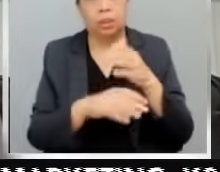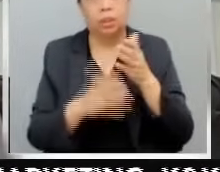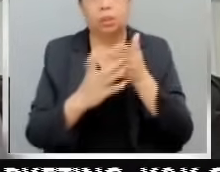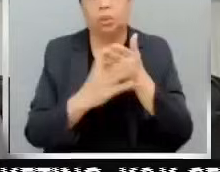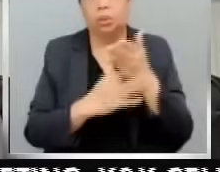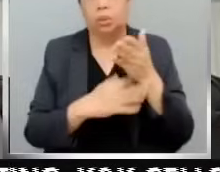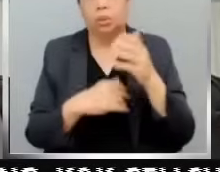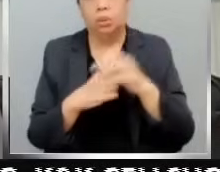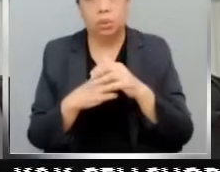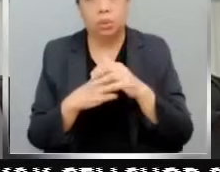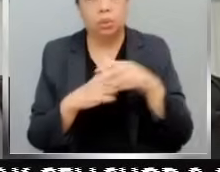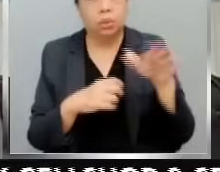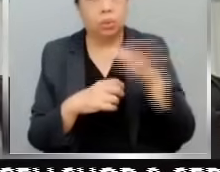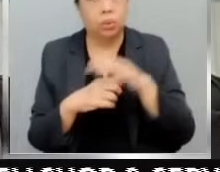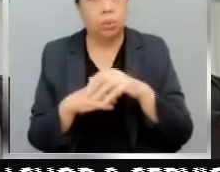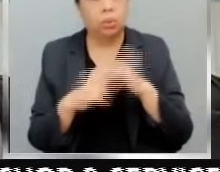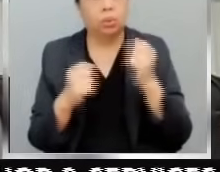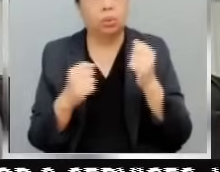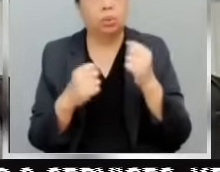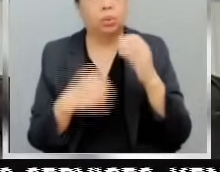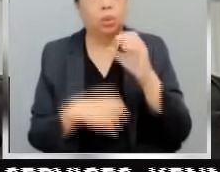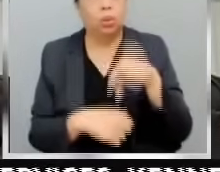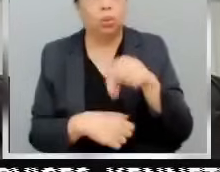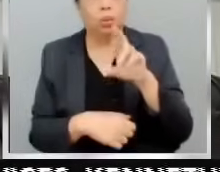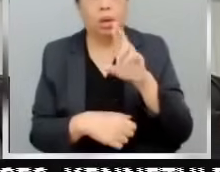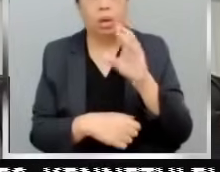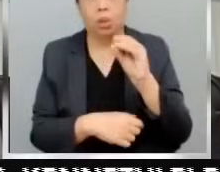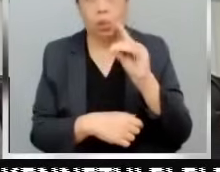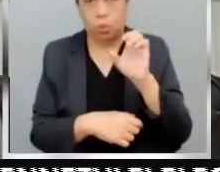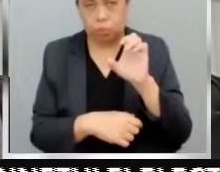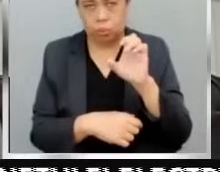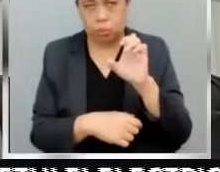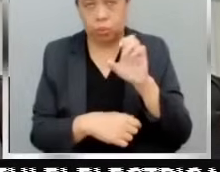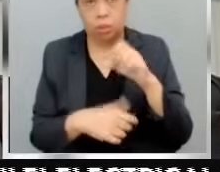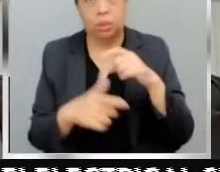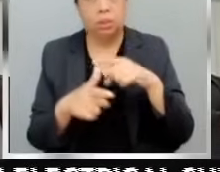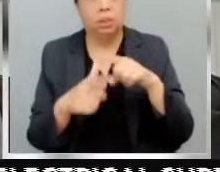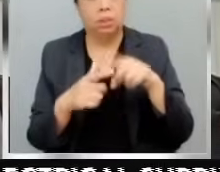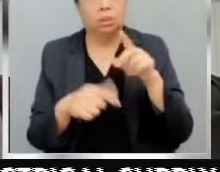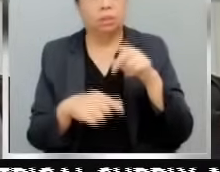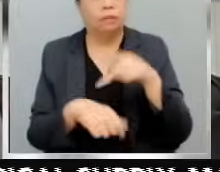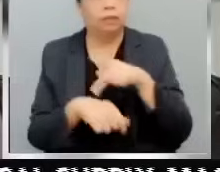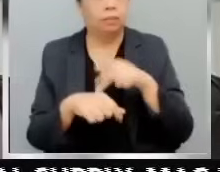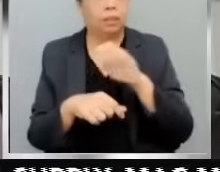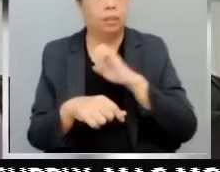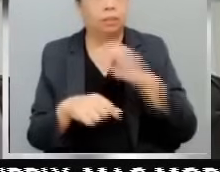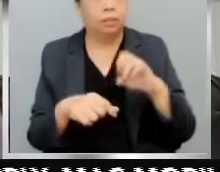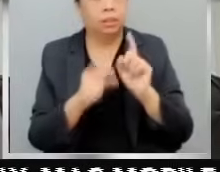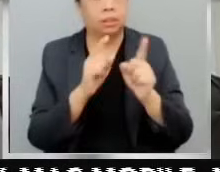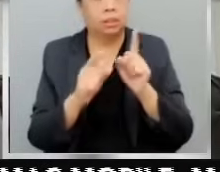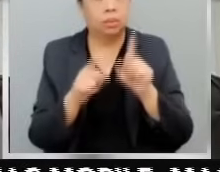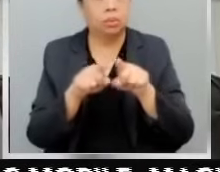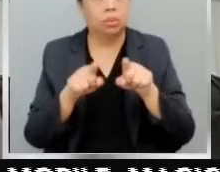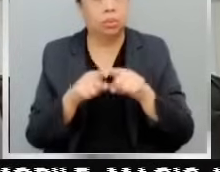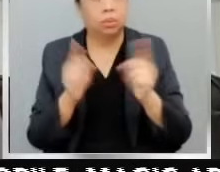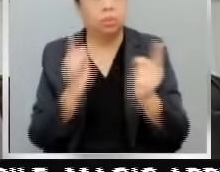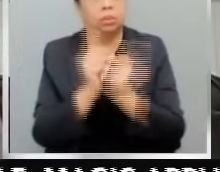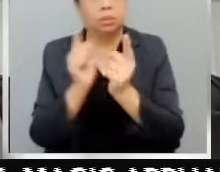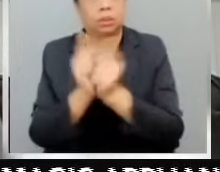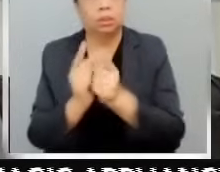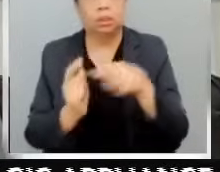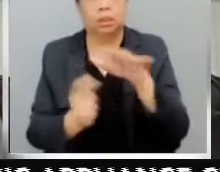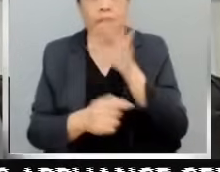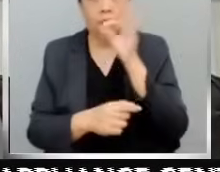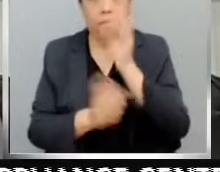throughout its QR code. And finally, the Philippine Embassy has also met with the members of the Filipino community